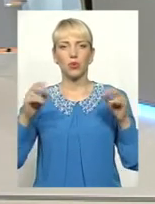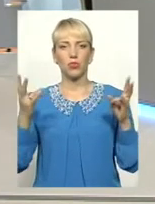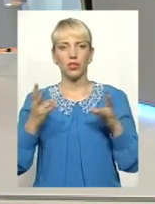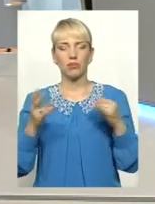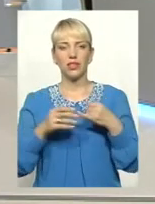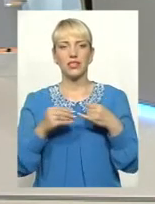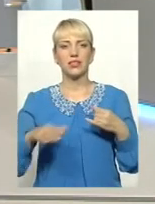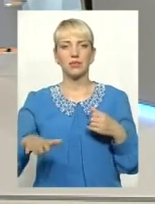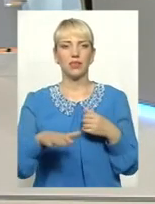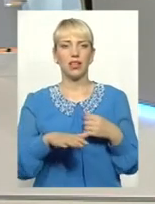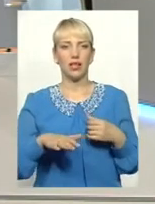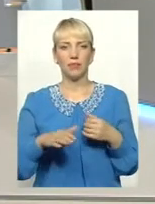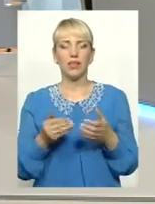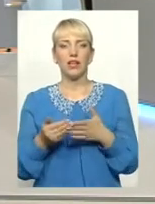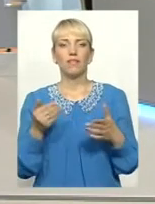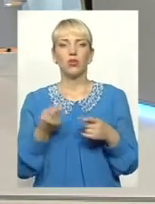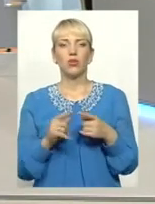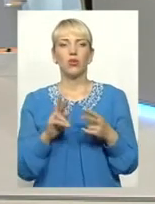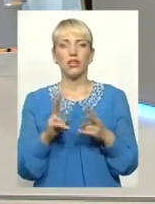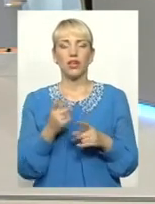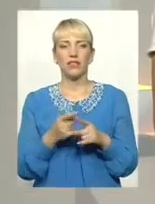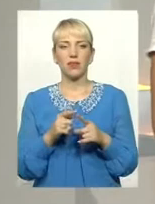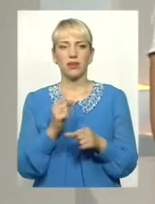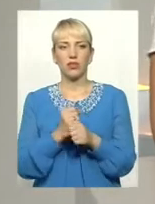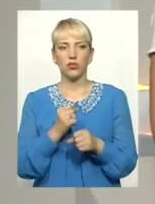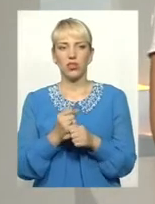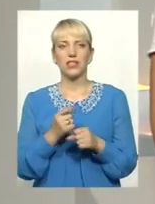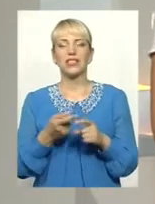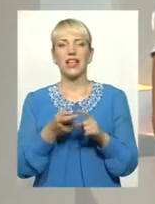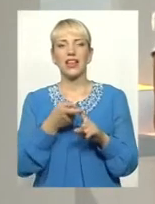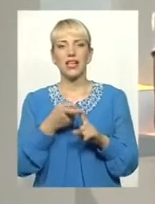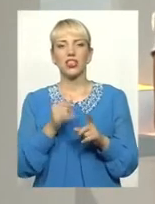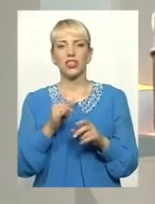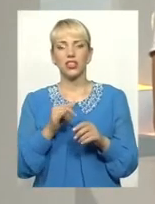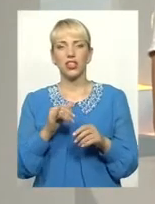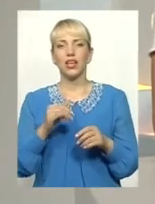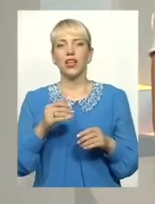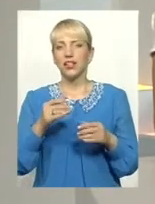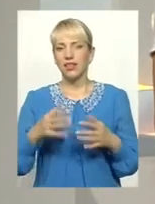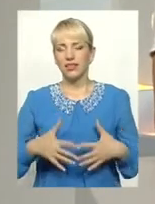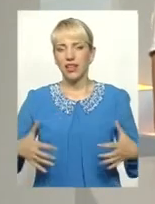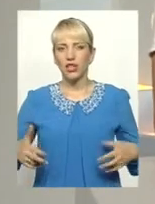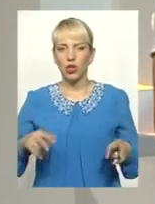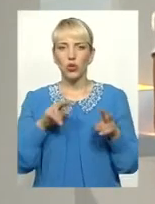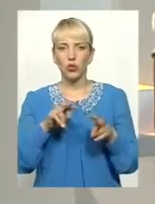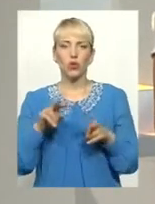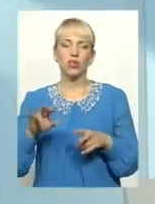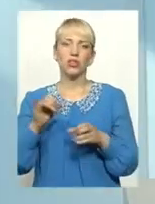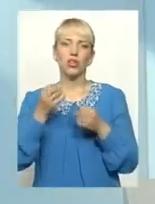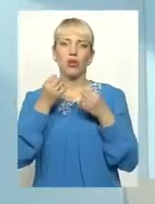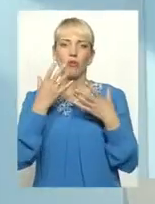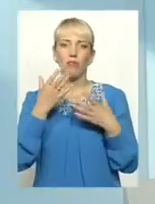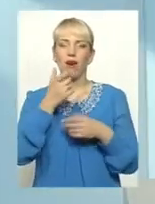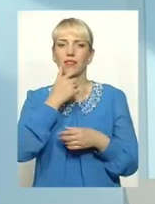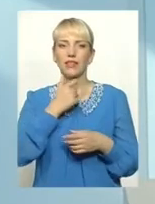від того, як він функціонує, залежить багато чого в місті. І популяція тварин, і догляд, ну і взагалі просто гуманне до них